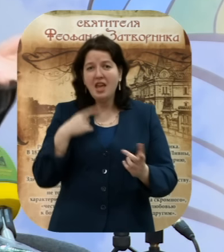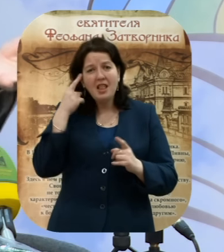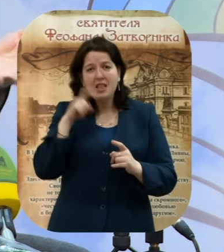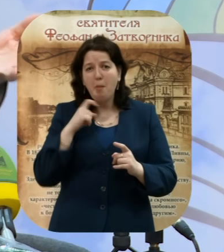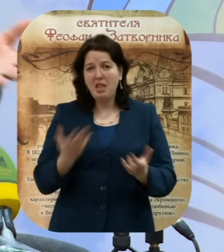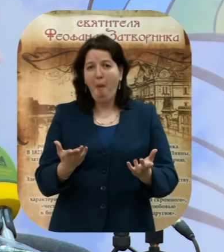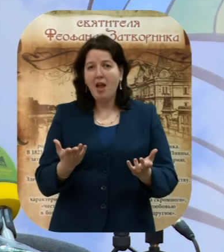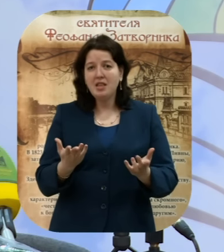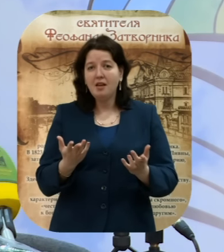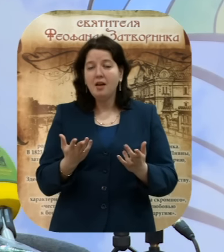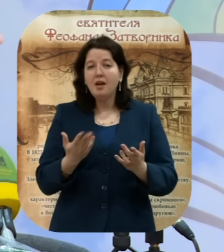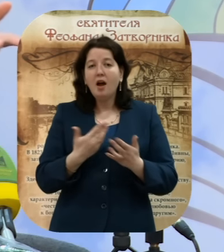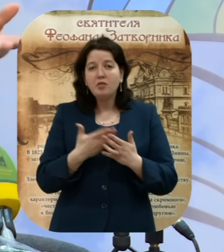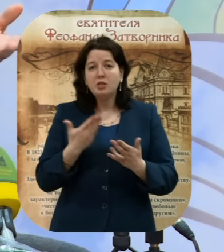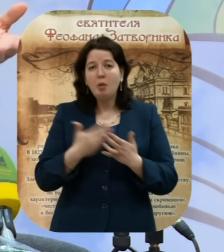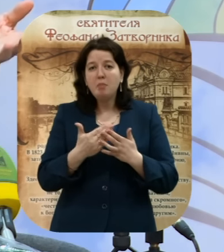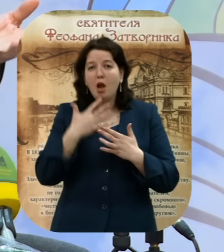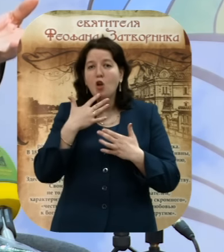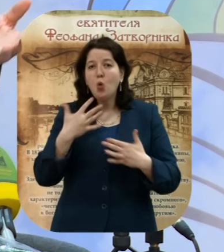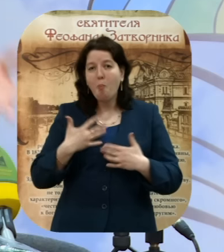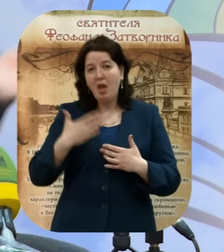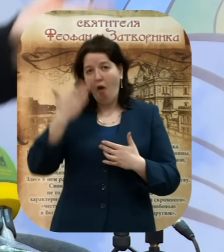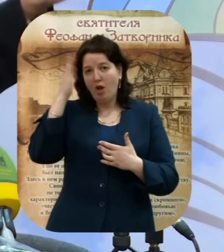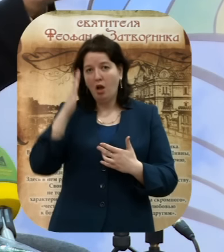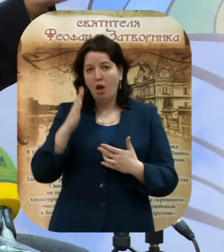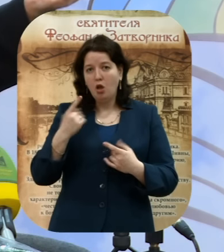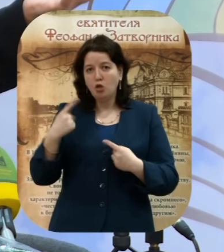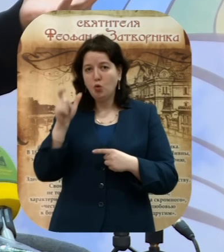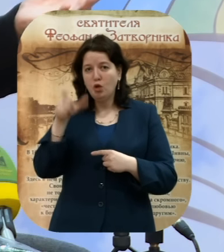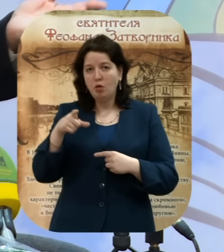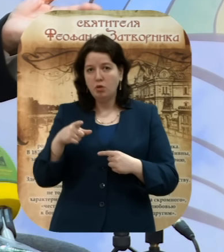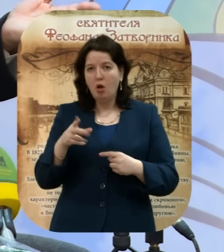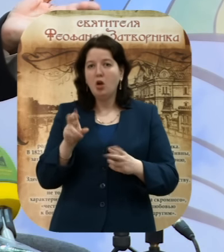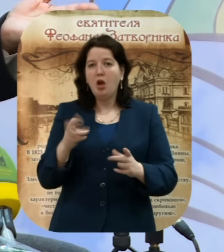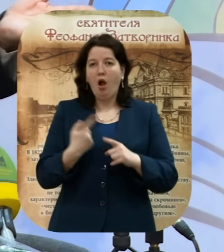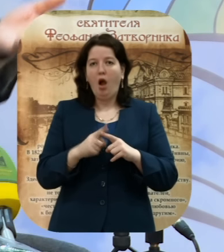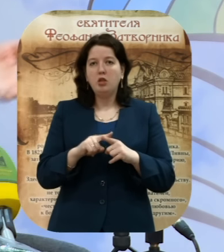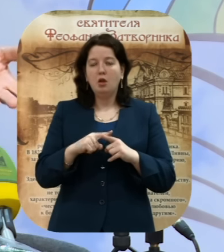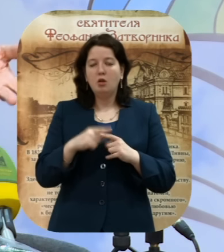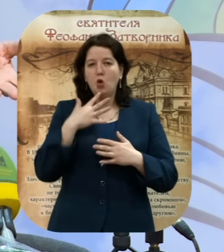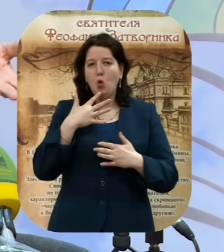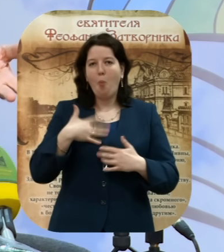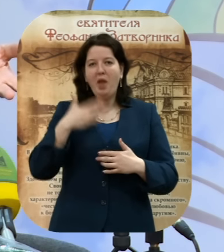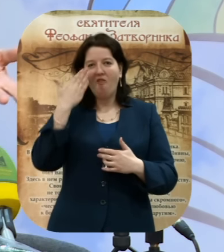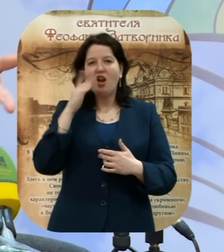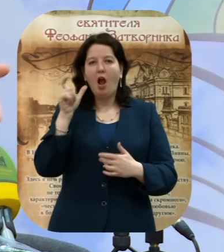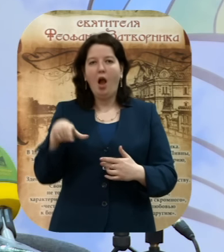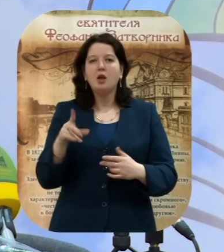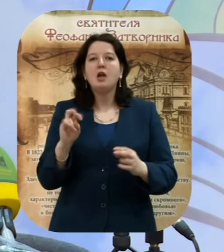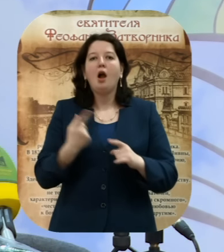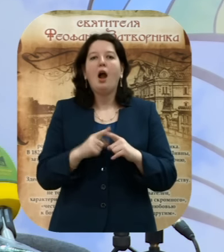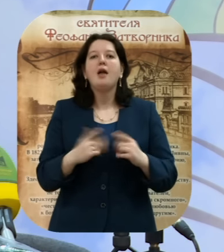вот сейчас я сказал о любви к врагам. Иногда говорю, как это любить врага? Вот я ответил, как?